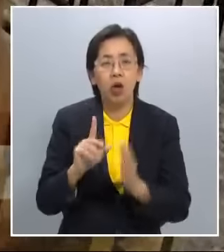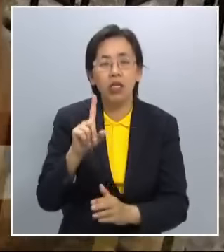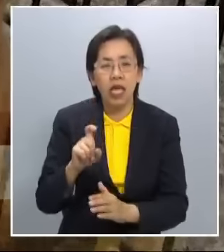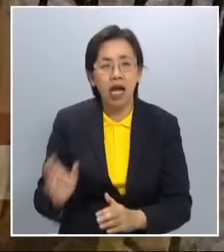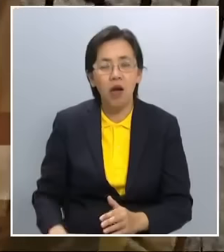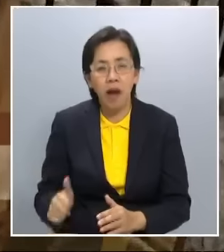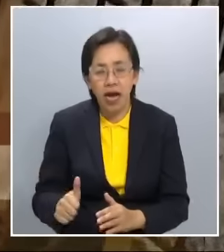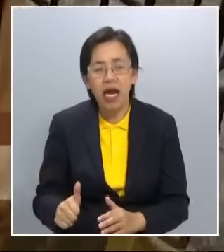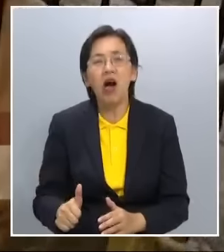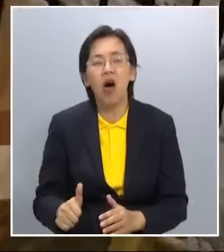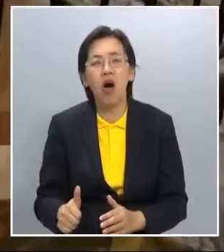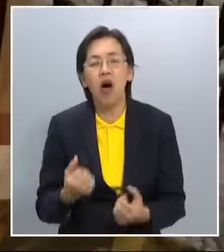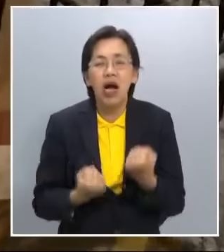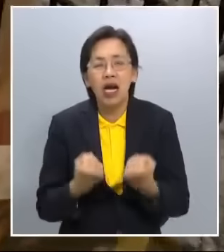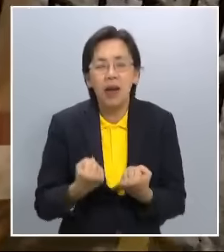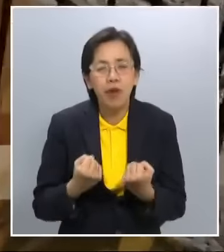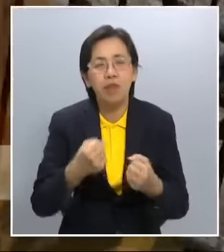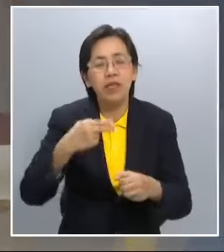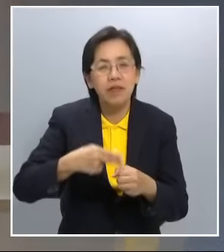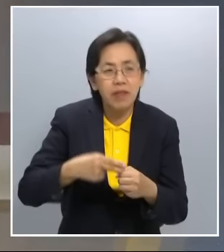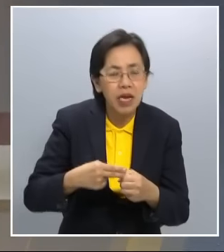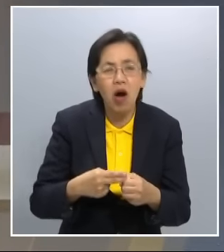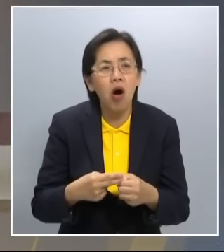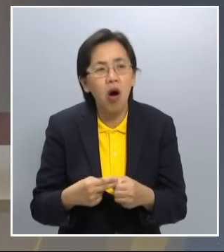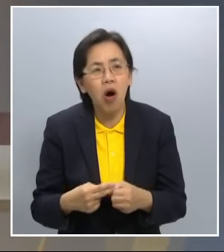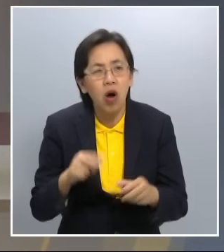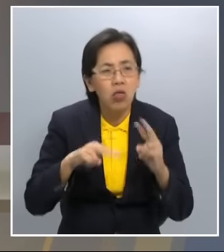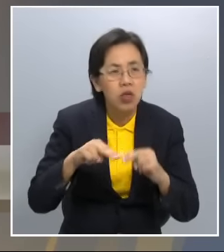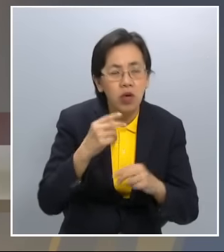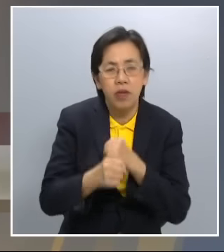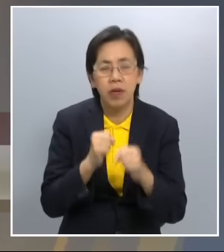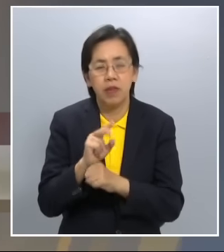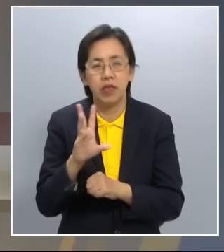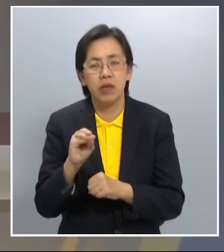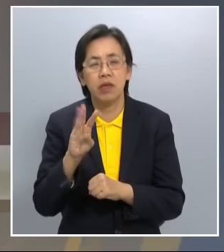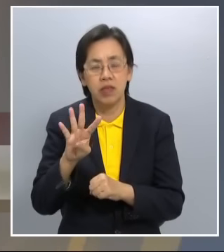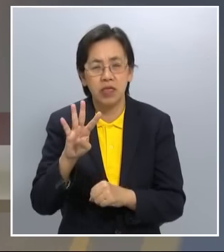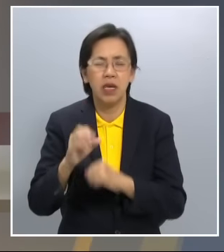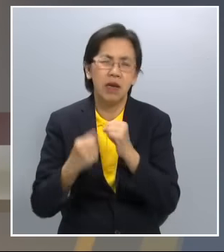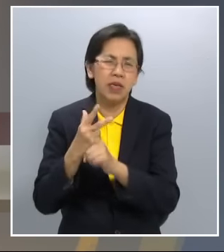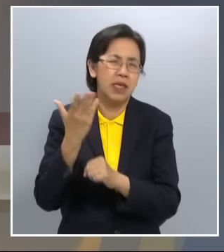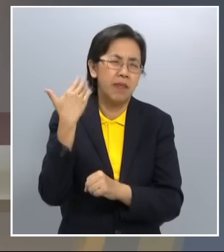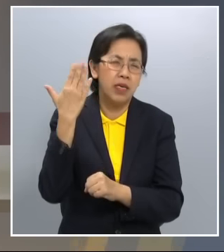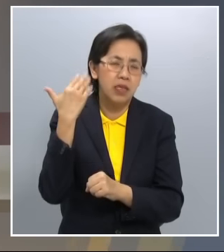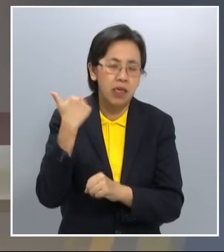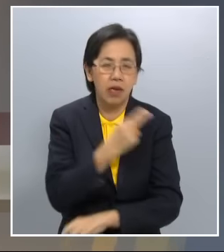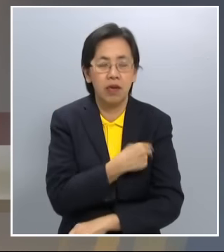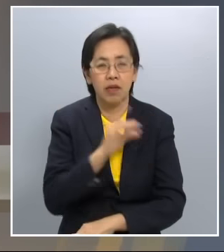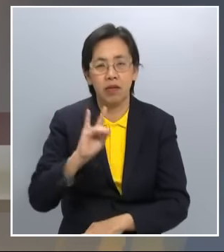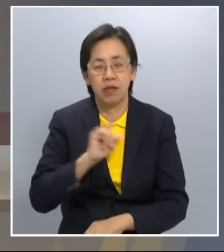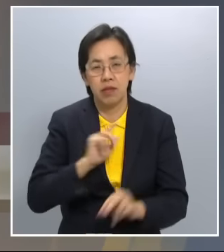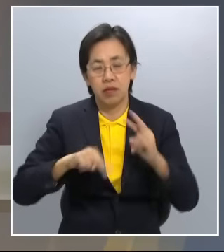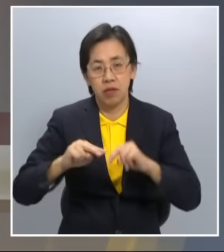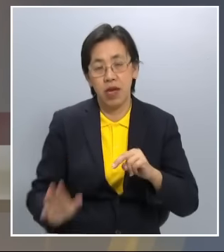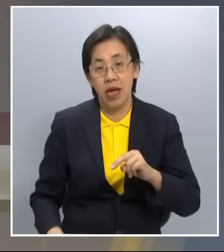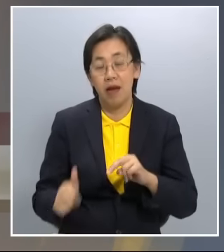ระบะขับตะเวนไปตามปั๊มติดตามมาตลอดกระทั่งปี64ก็คือเมื่อ3ปีก่อนสัตวแพทย์ที่ดูแลสุนัขให้บ้